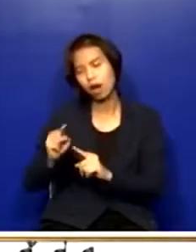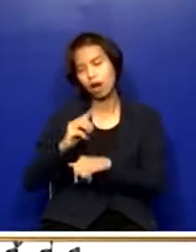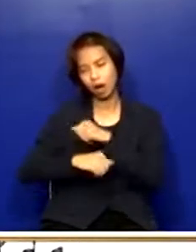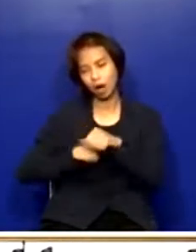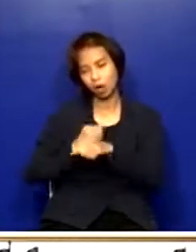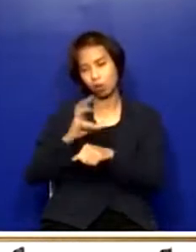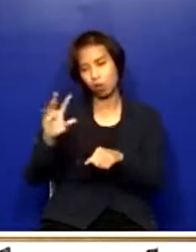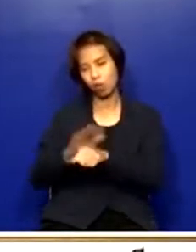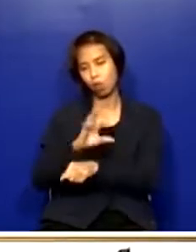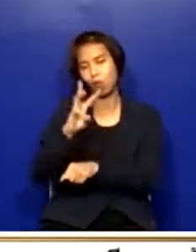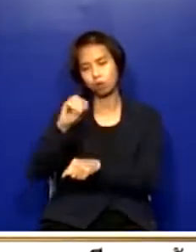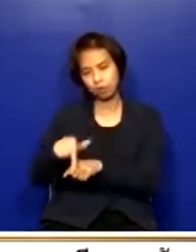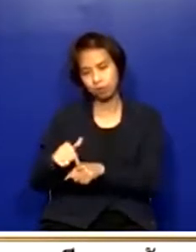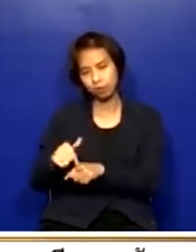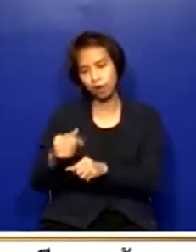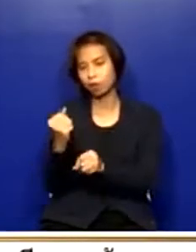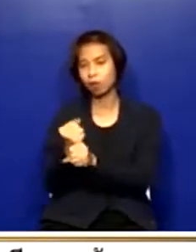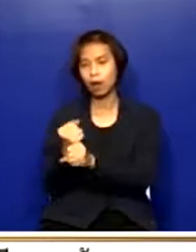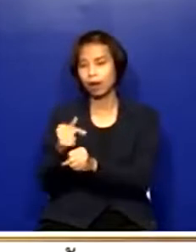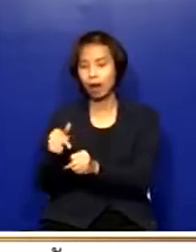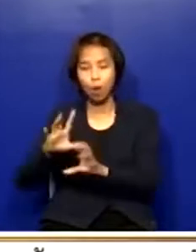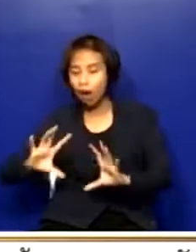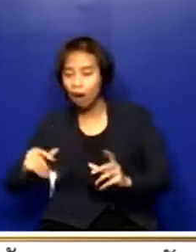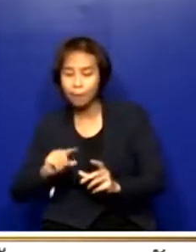นไป กไมมใตดตามฉ Blood